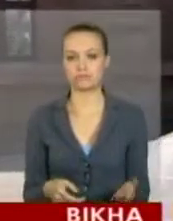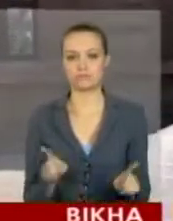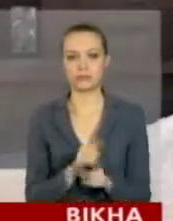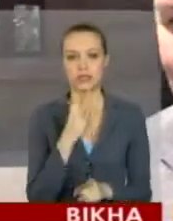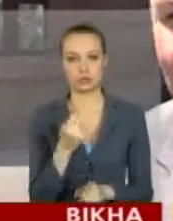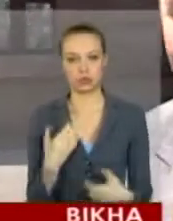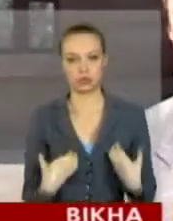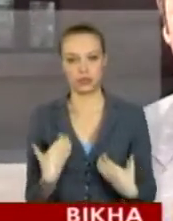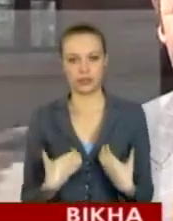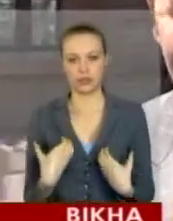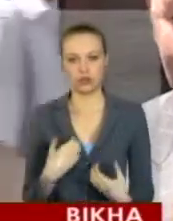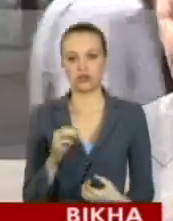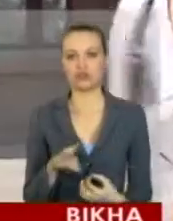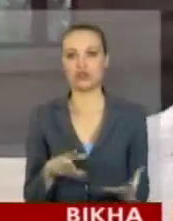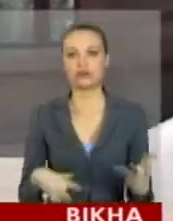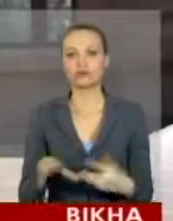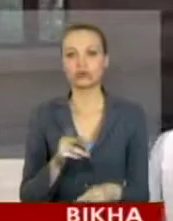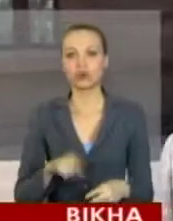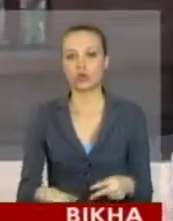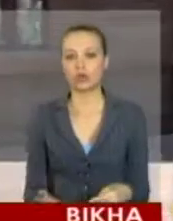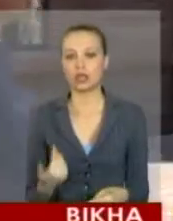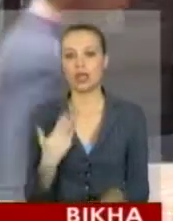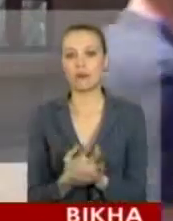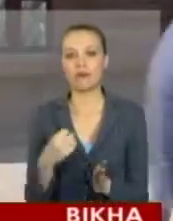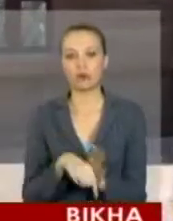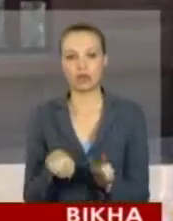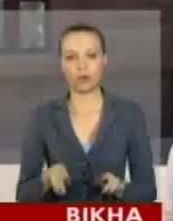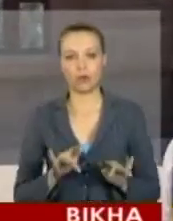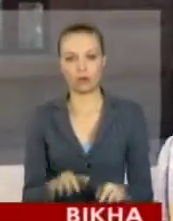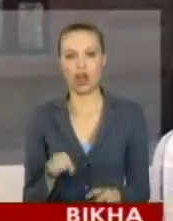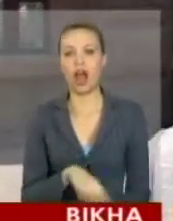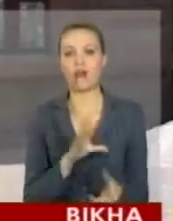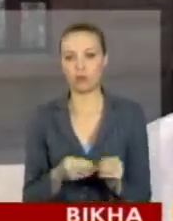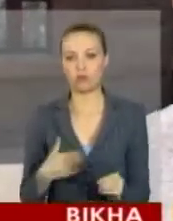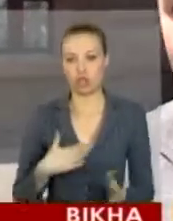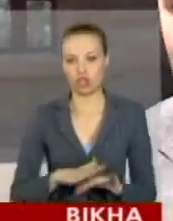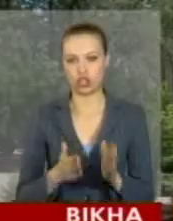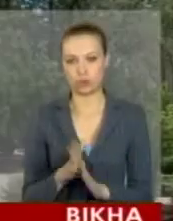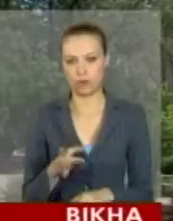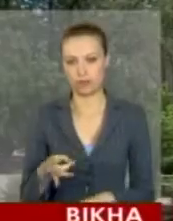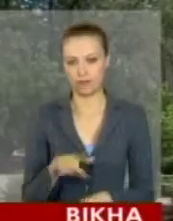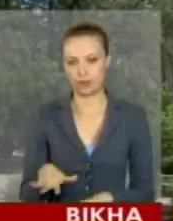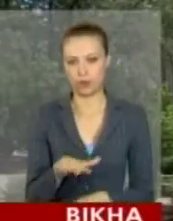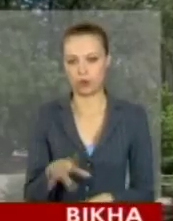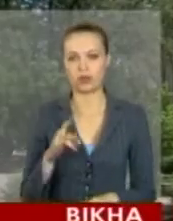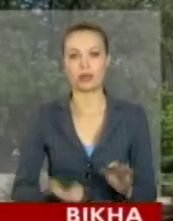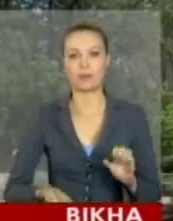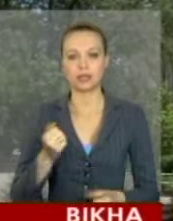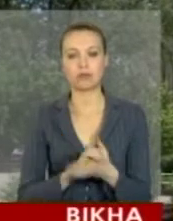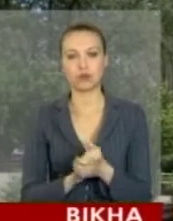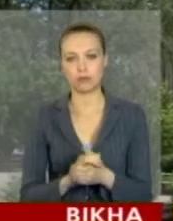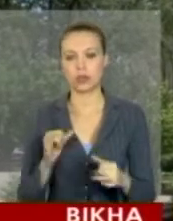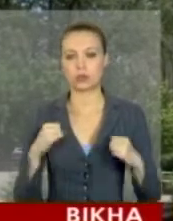сказати, тривожно. Чим все це обернеться? Я маю в виду не ця акція, а взагалі наша ситуація в регіоні. На підтримку миру